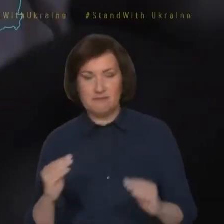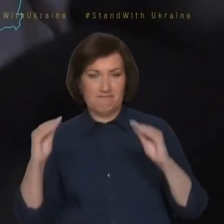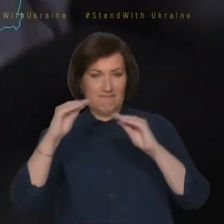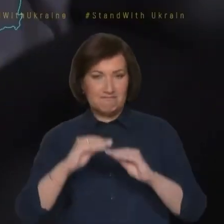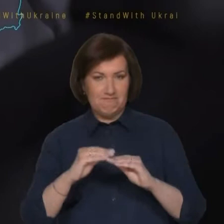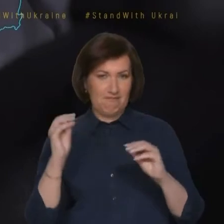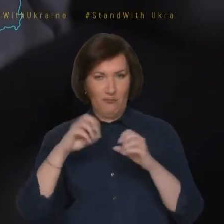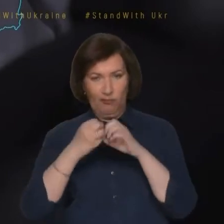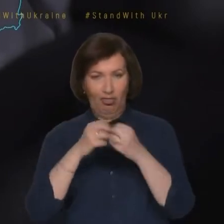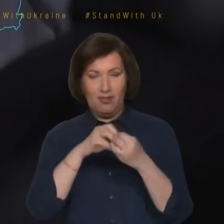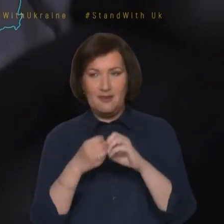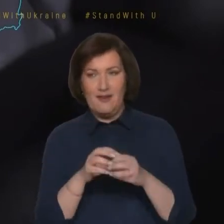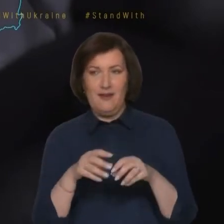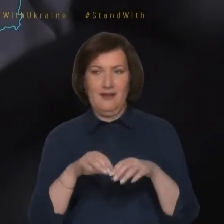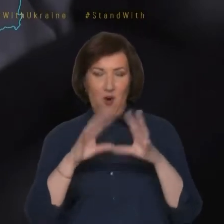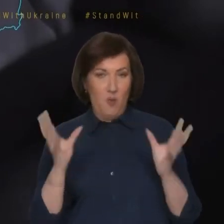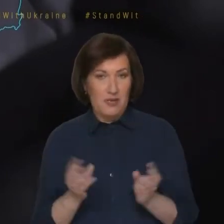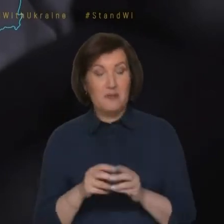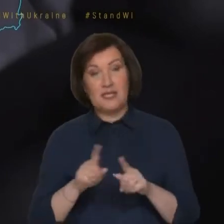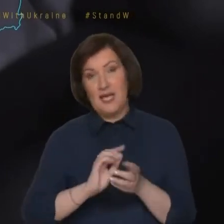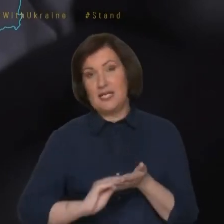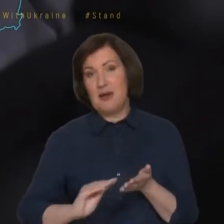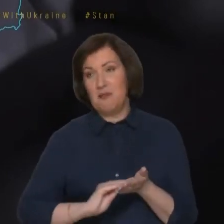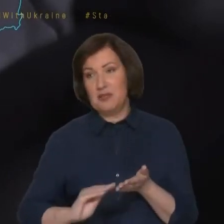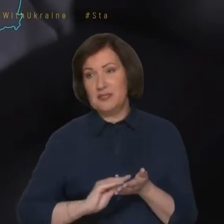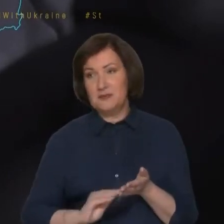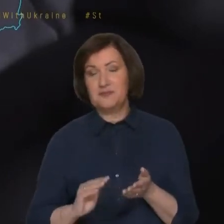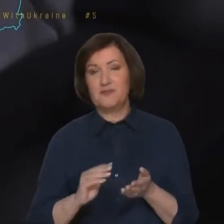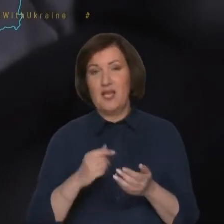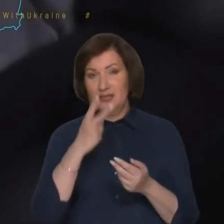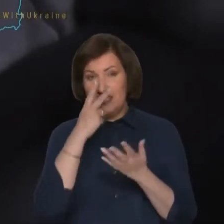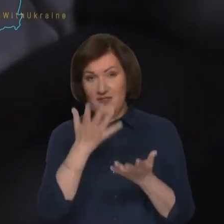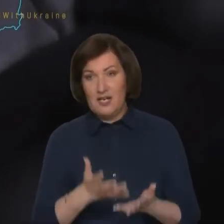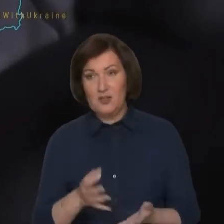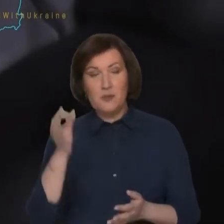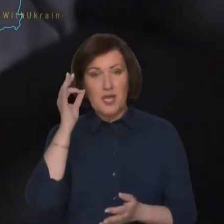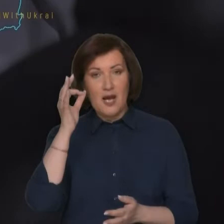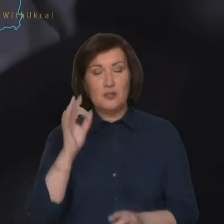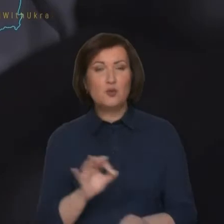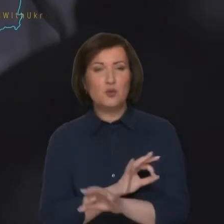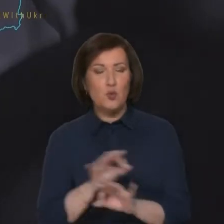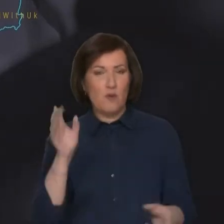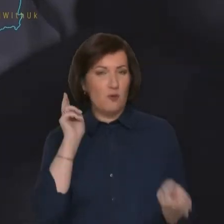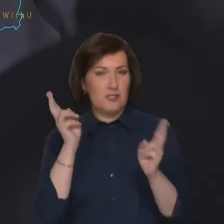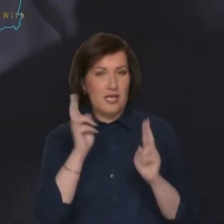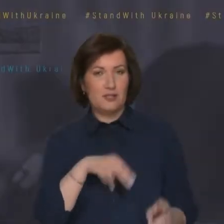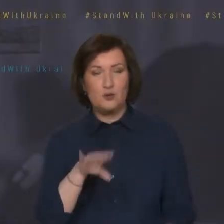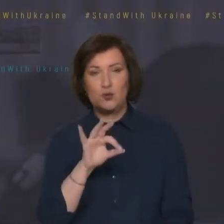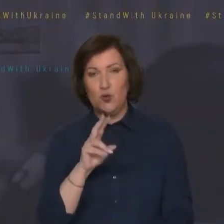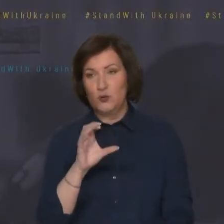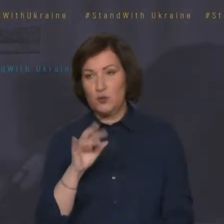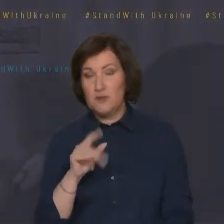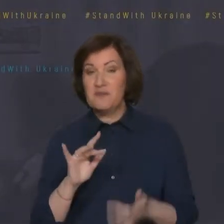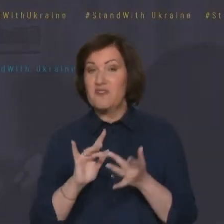Верхівка хаотична та об'ємна. В меню так і написано. За зовнішнім виглядом нагадує чудову зачіску Джонсона.